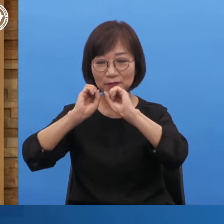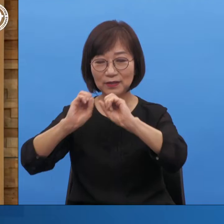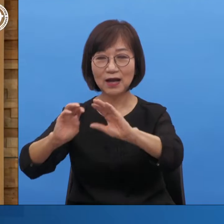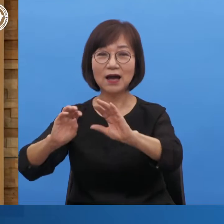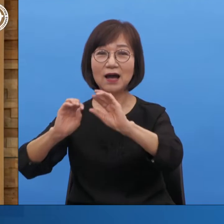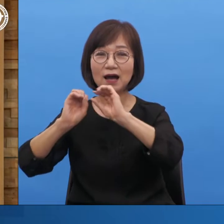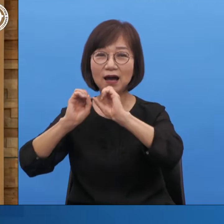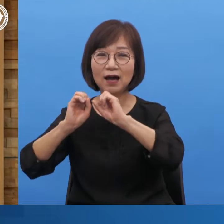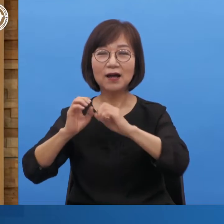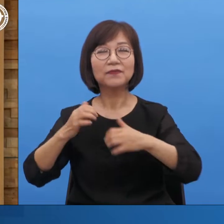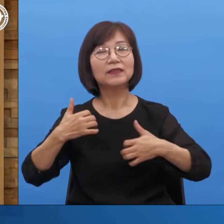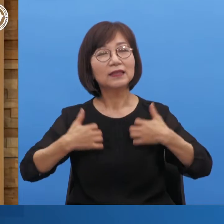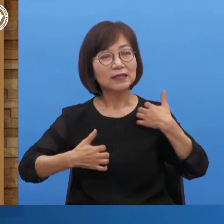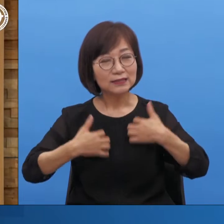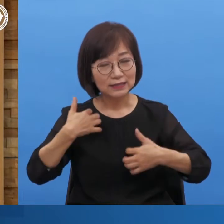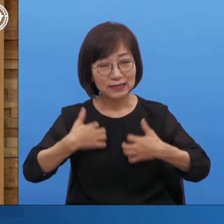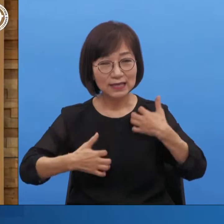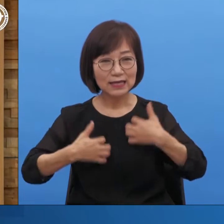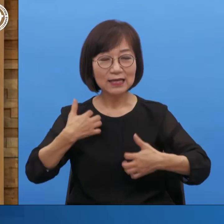전하노라